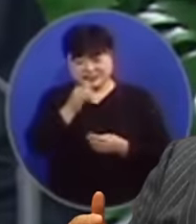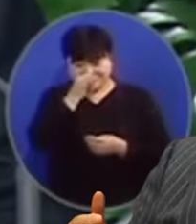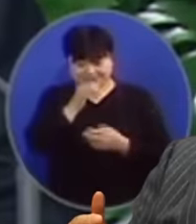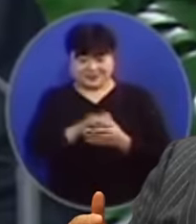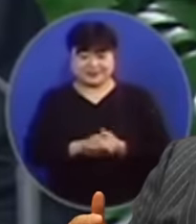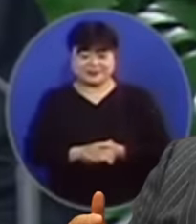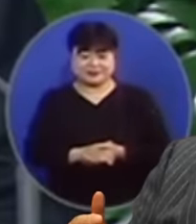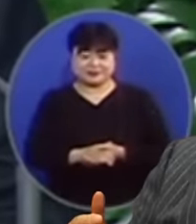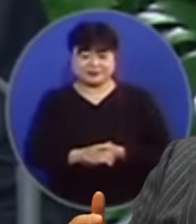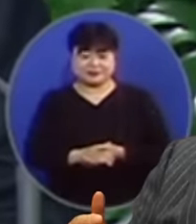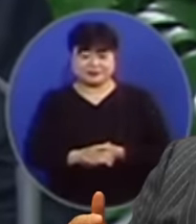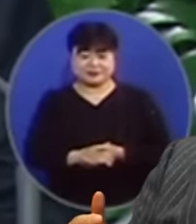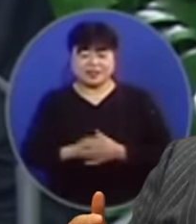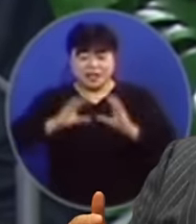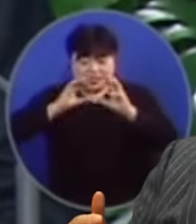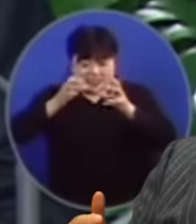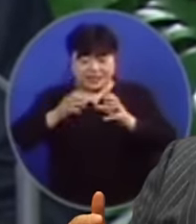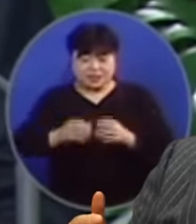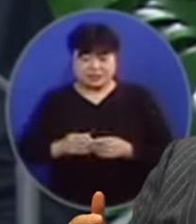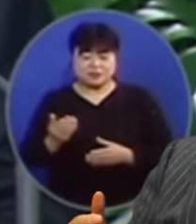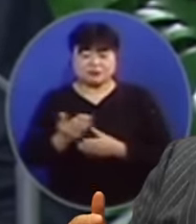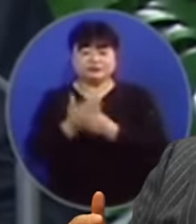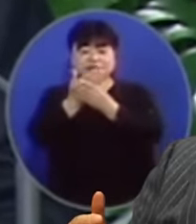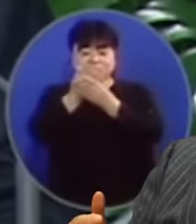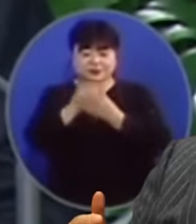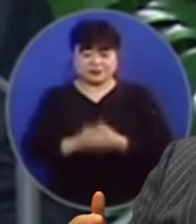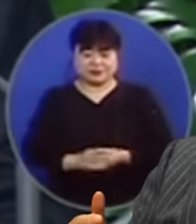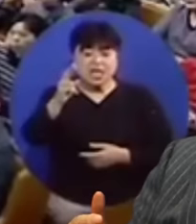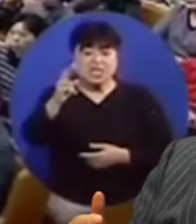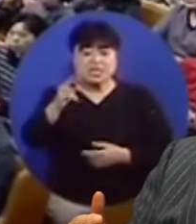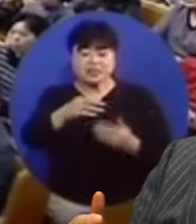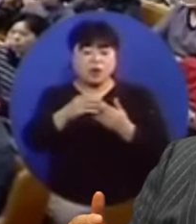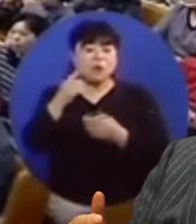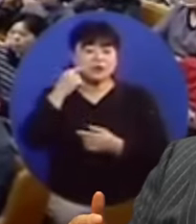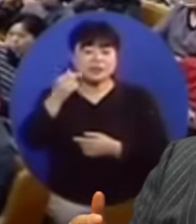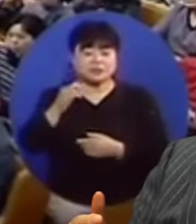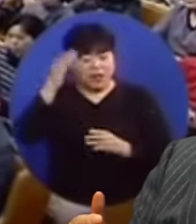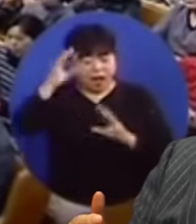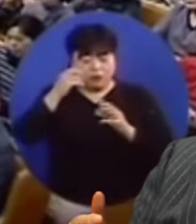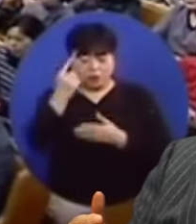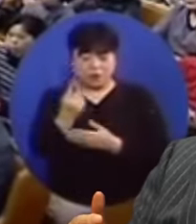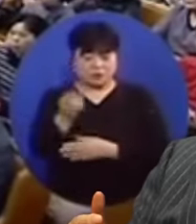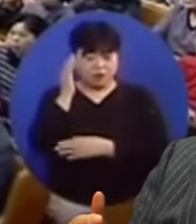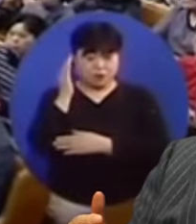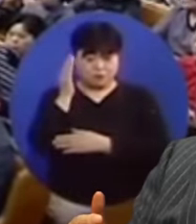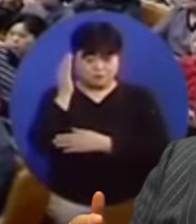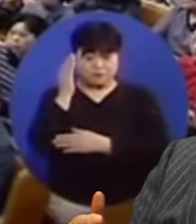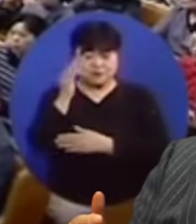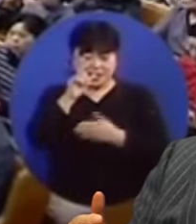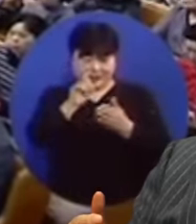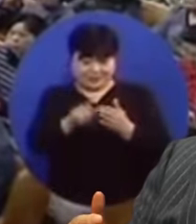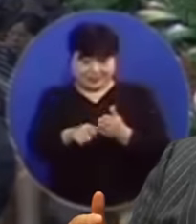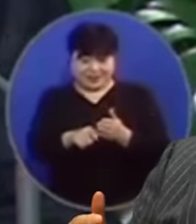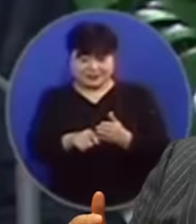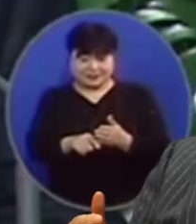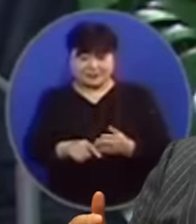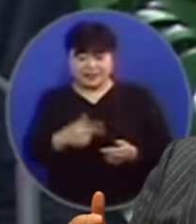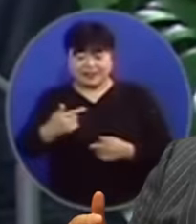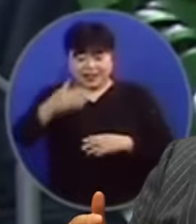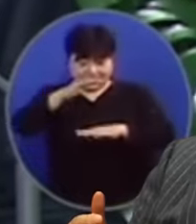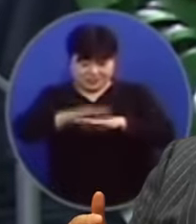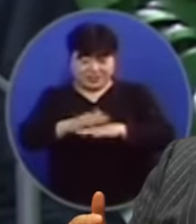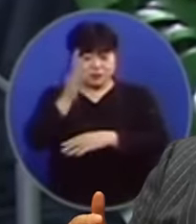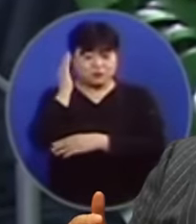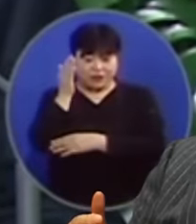많았습니다. 그런데 세계적인 부흥사였던 아르리드 목사님이 한국에 와서 부흥회를 서울에서 열고 그럼 대전에 가서